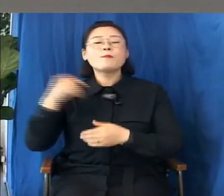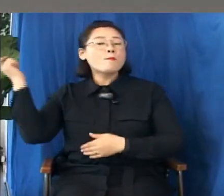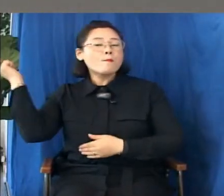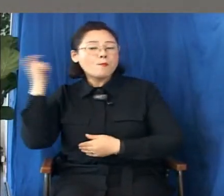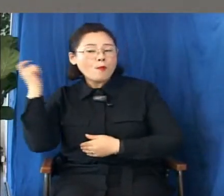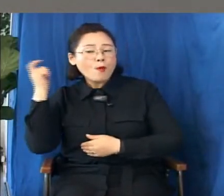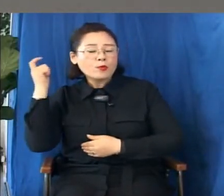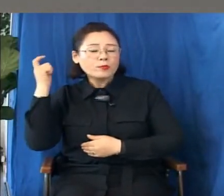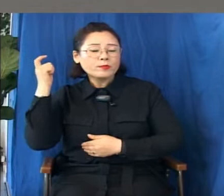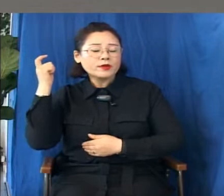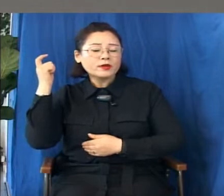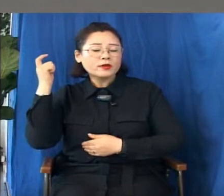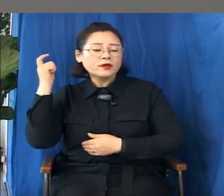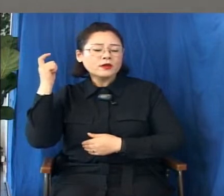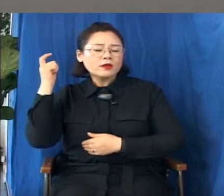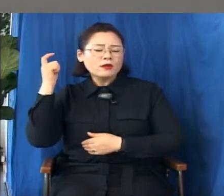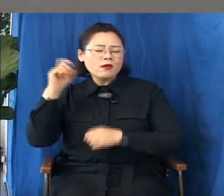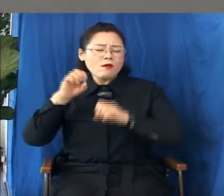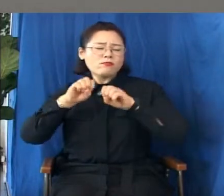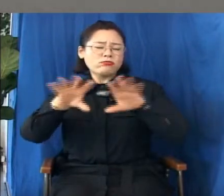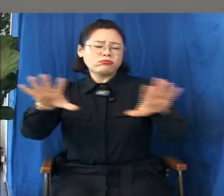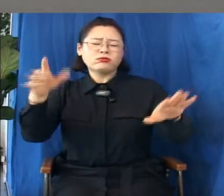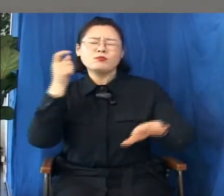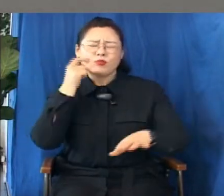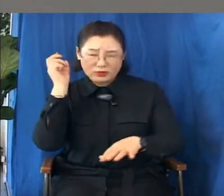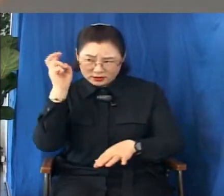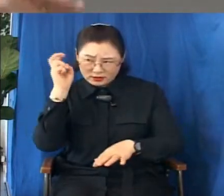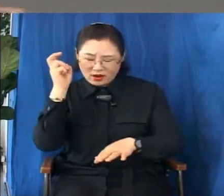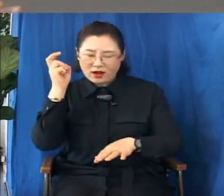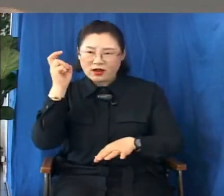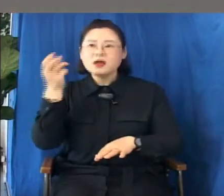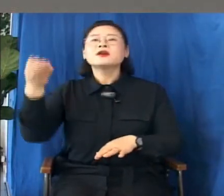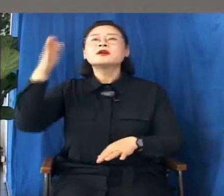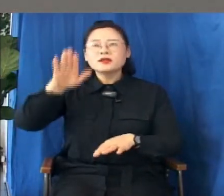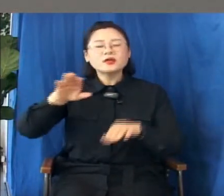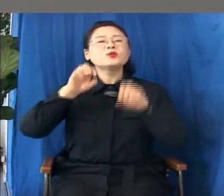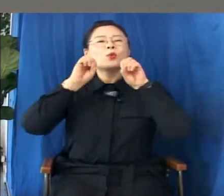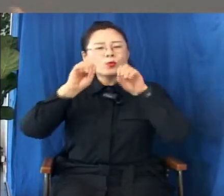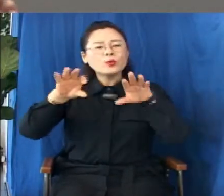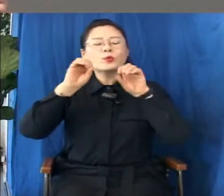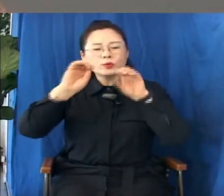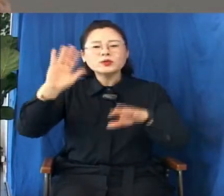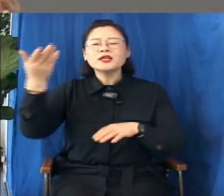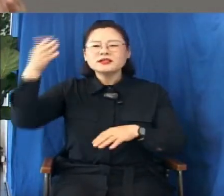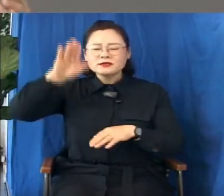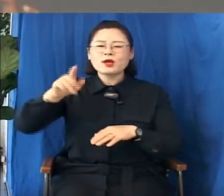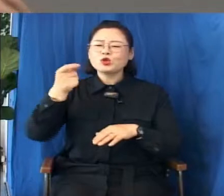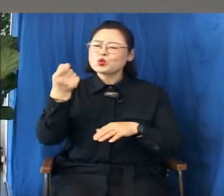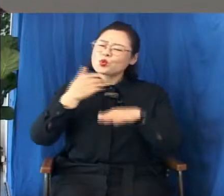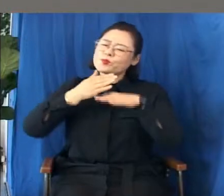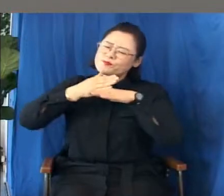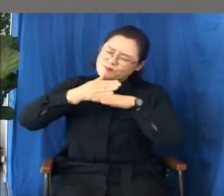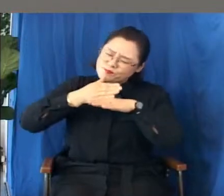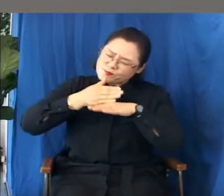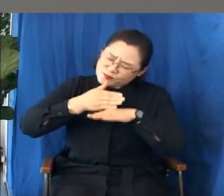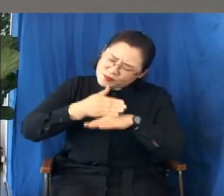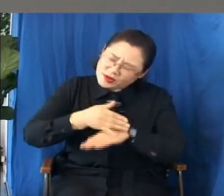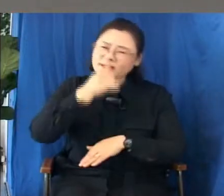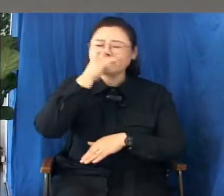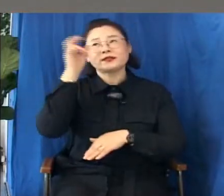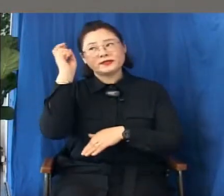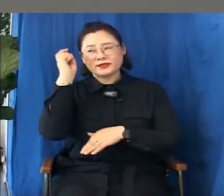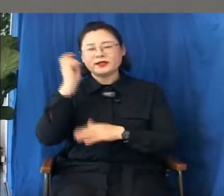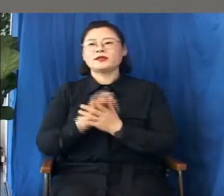전진에 있어서 굉장히 퇴보가 많이 왔을 겁니다. 그래도 나가긴 했을 거예요. 그럼에도 불구하고 굉장히 퇴보가 일어났을